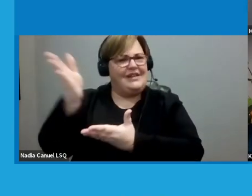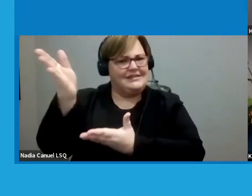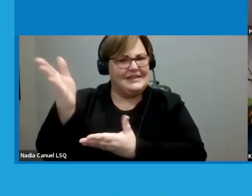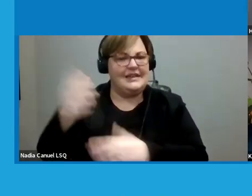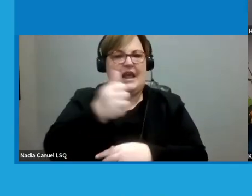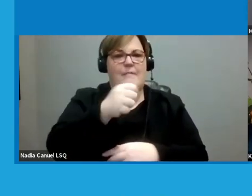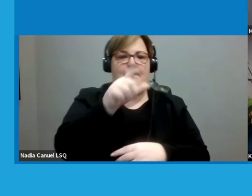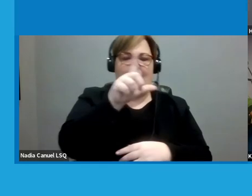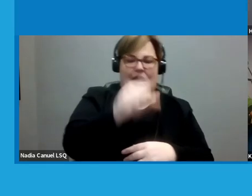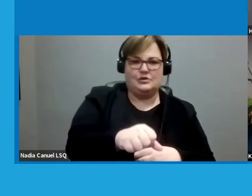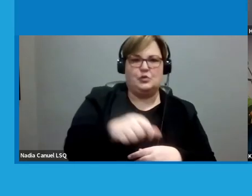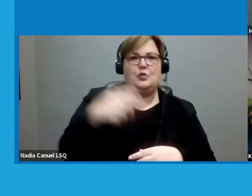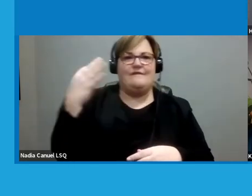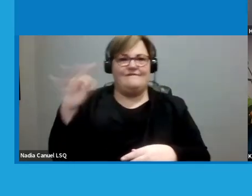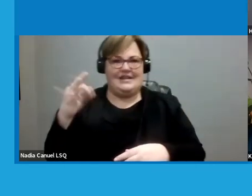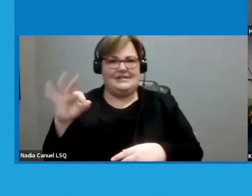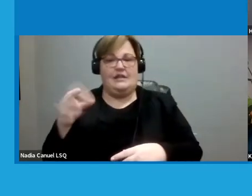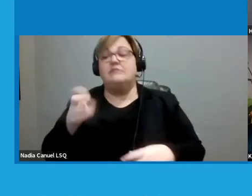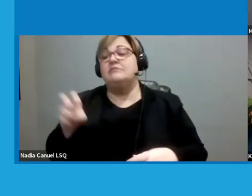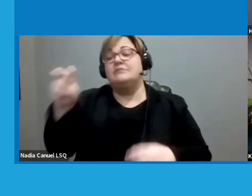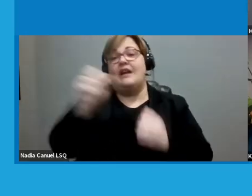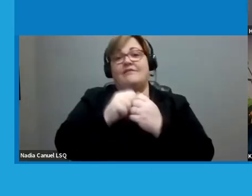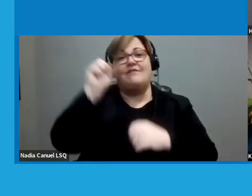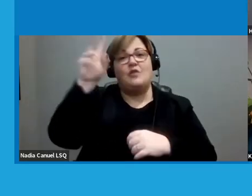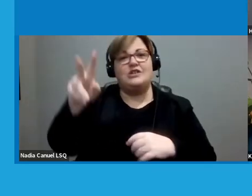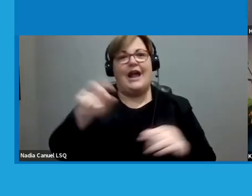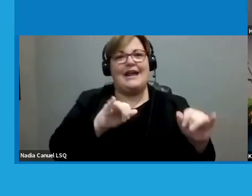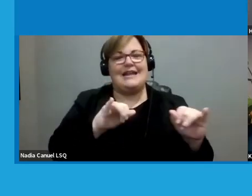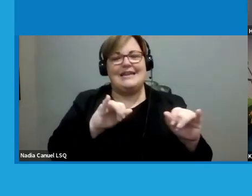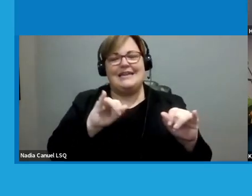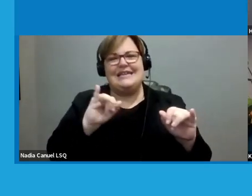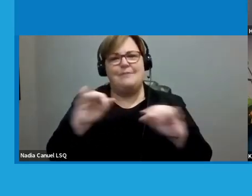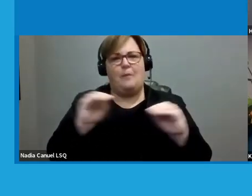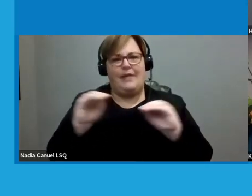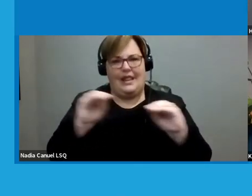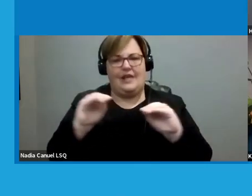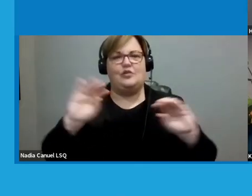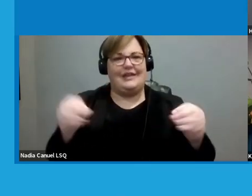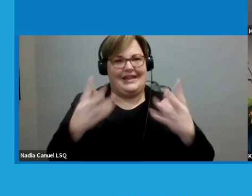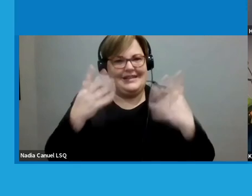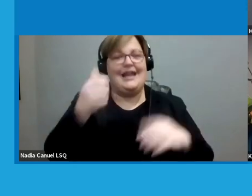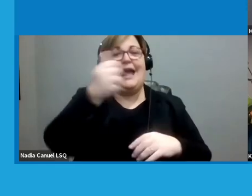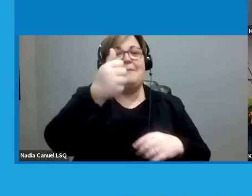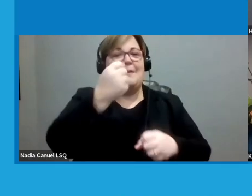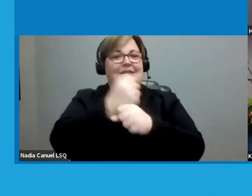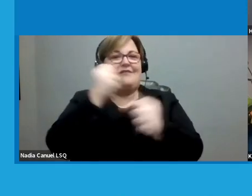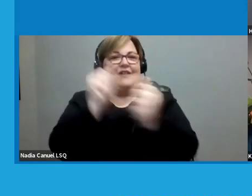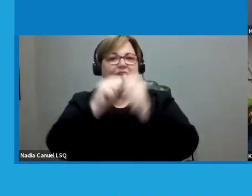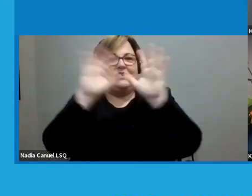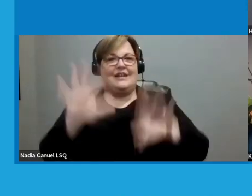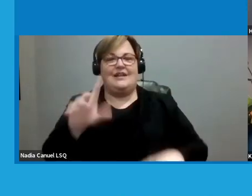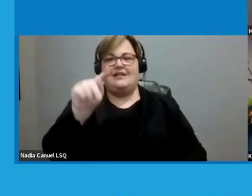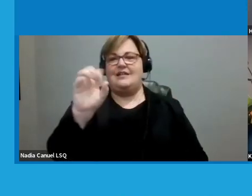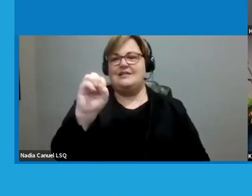bilingue LSQ français, en tournée avec Voyageurs Immobiles Compagnie de création. Elle a également travaillé avec le théâtre de Tempest